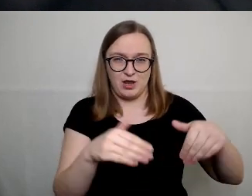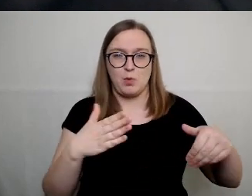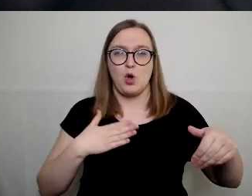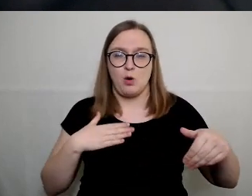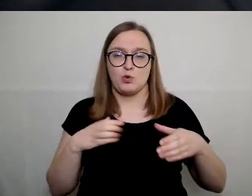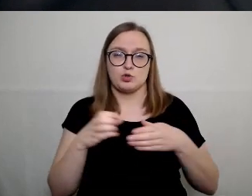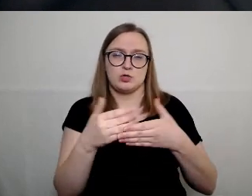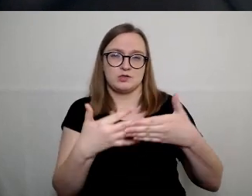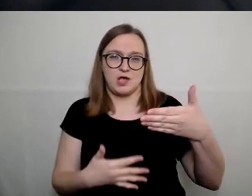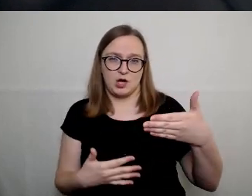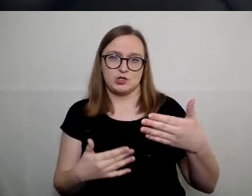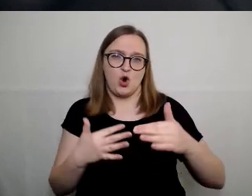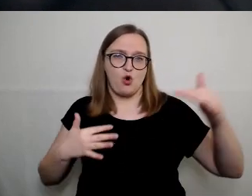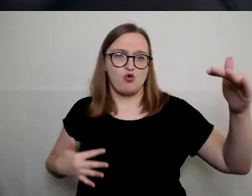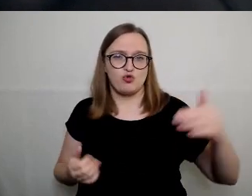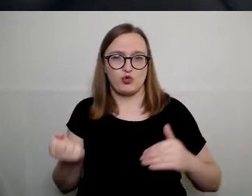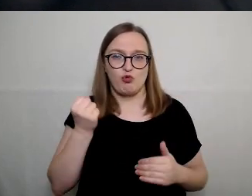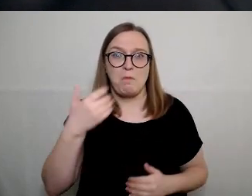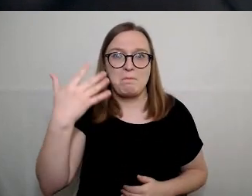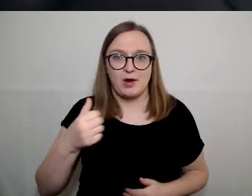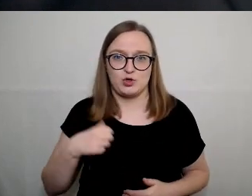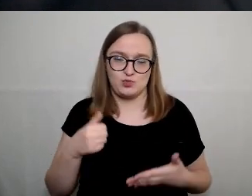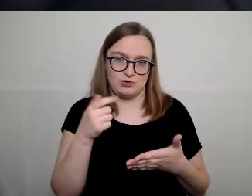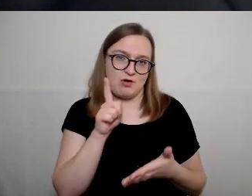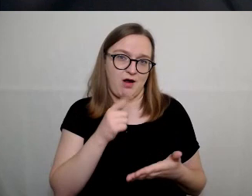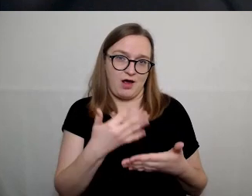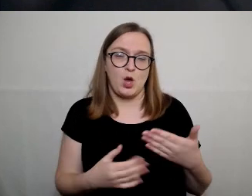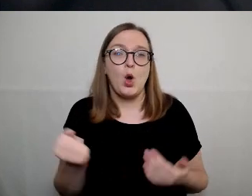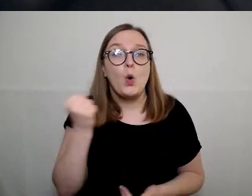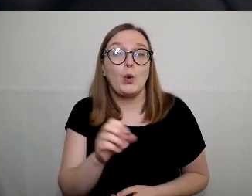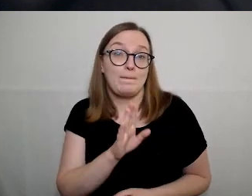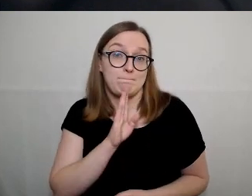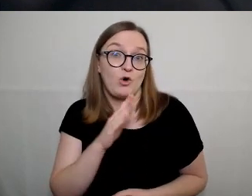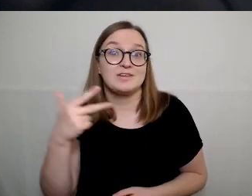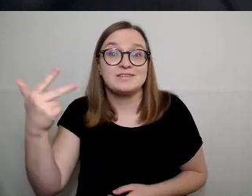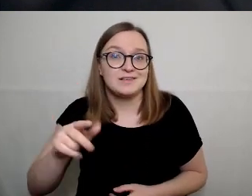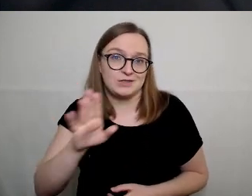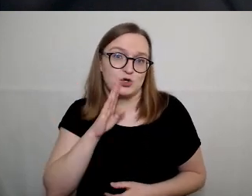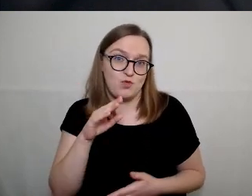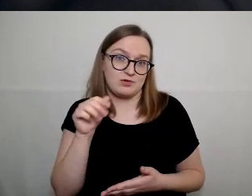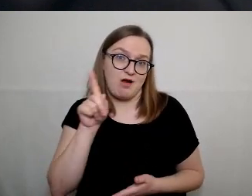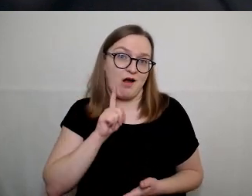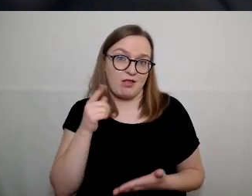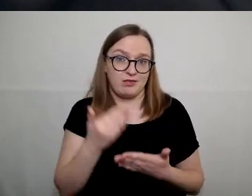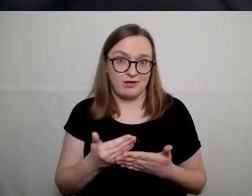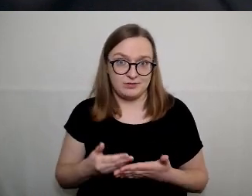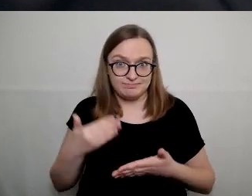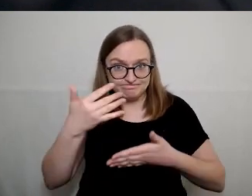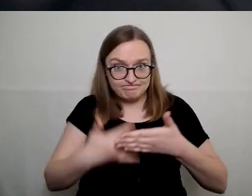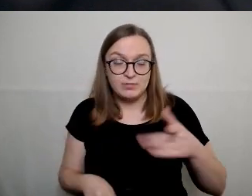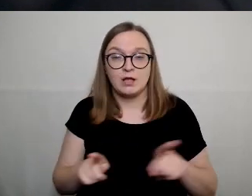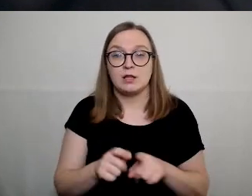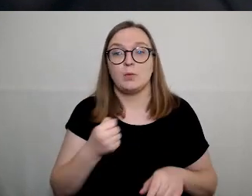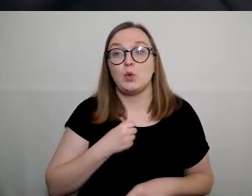net 50, iš jų daugiausiai sudaro moterys, net jų 30 turime, taip pat turime ir buvusių ir